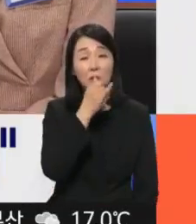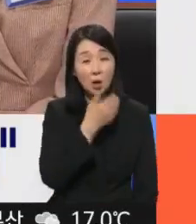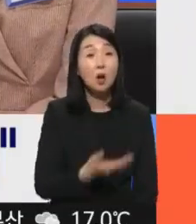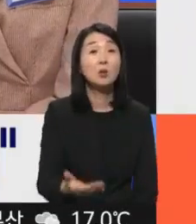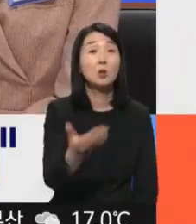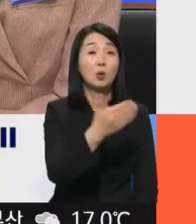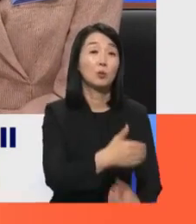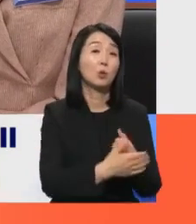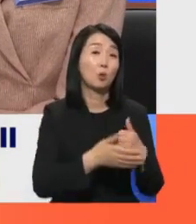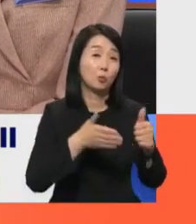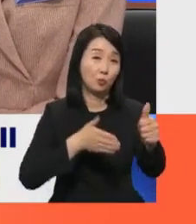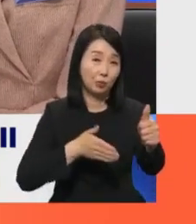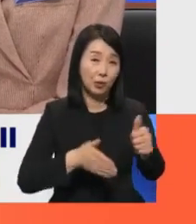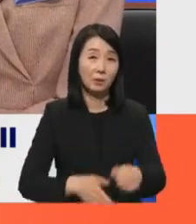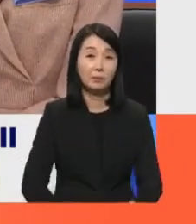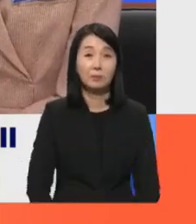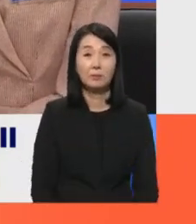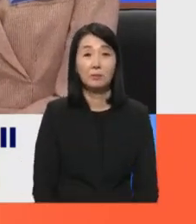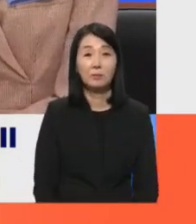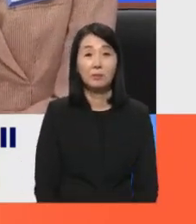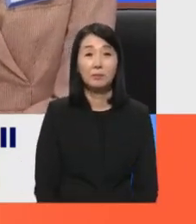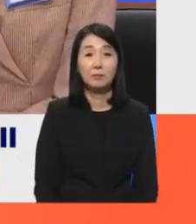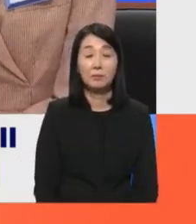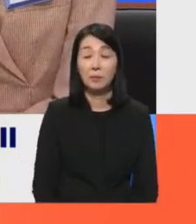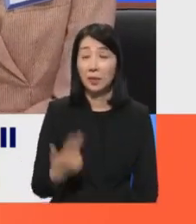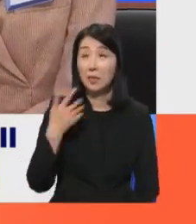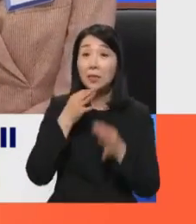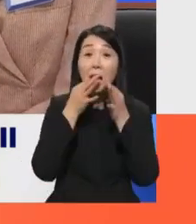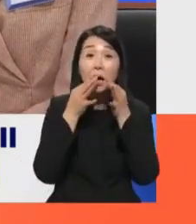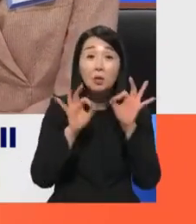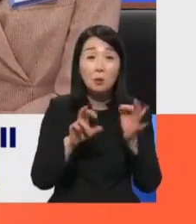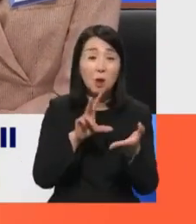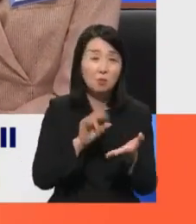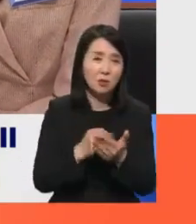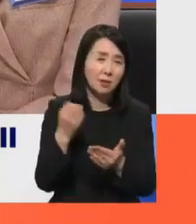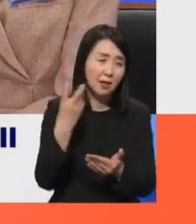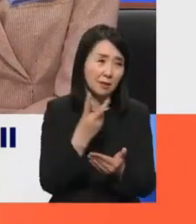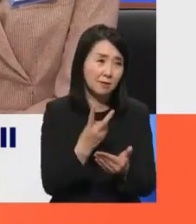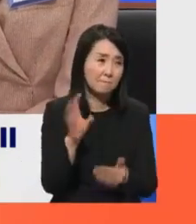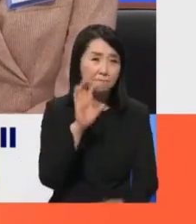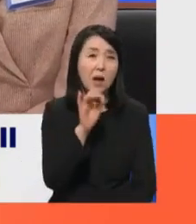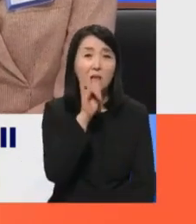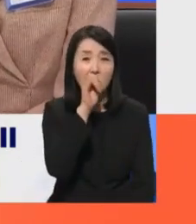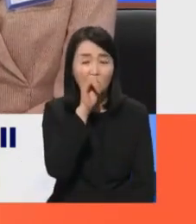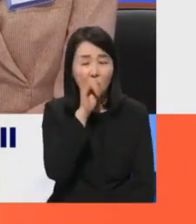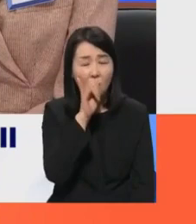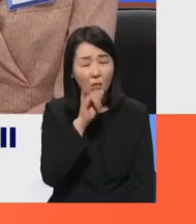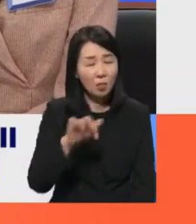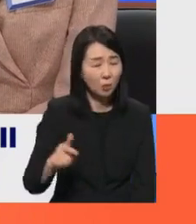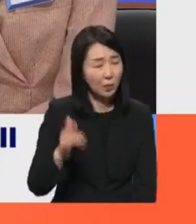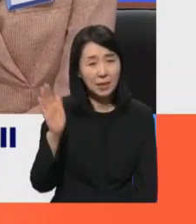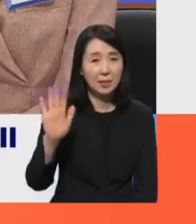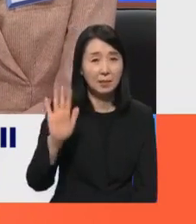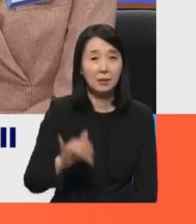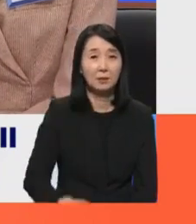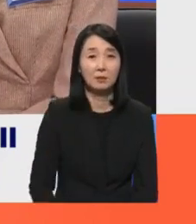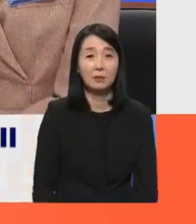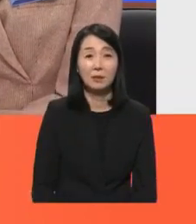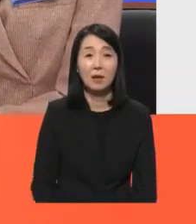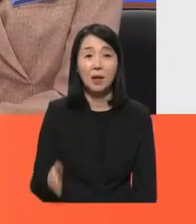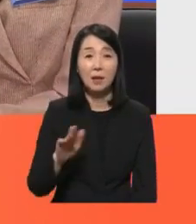여러분들도 협조해 달라고 했습니다 지난 금요일 같은 문제가 재발된다면 안 하느님만 못하다고 했는데요